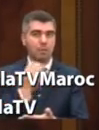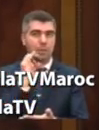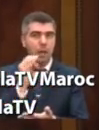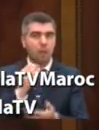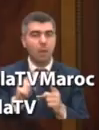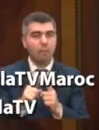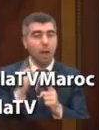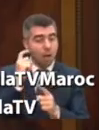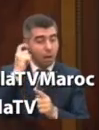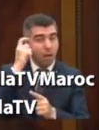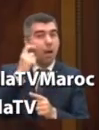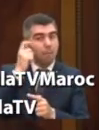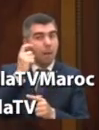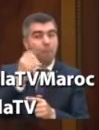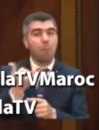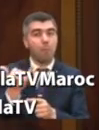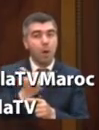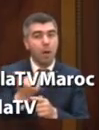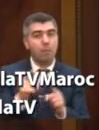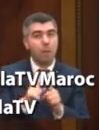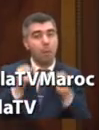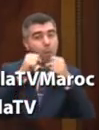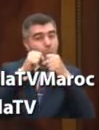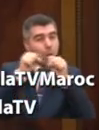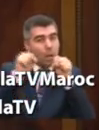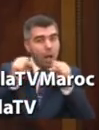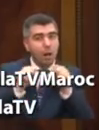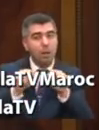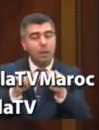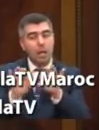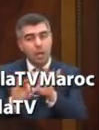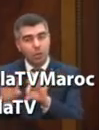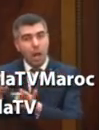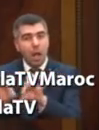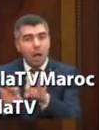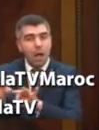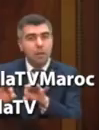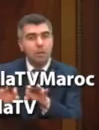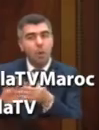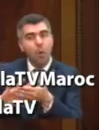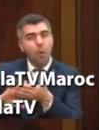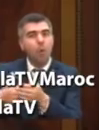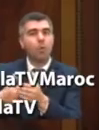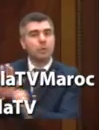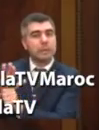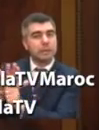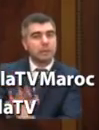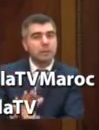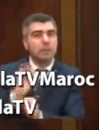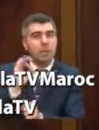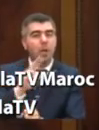التفكير بجدية في تصعيد أشكال مواجهة الإجراءات القمعية التي تمارس في حقهم من طرف